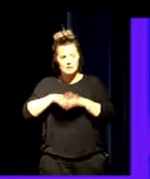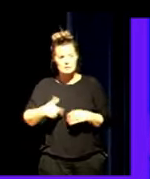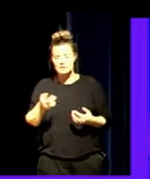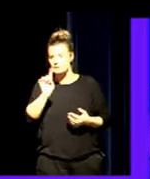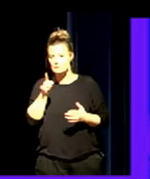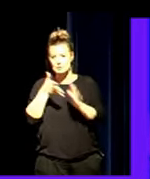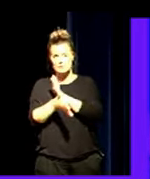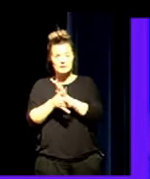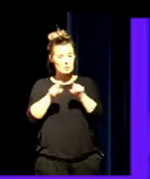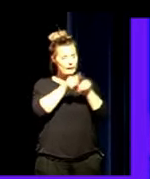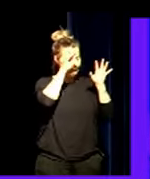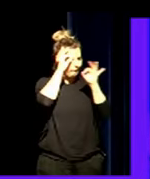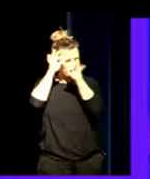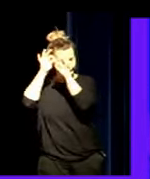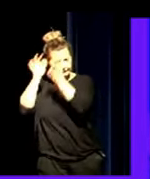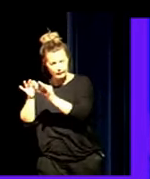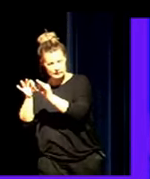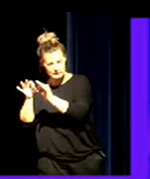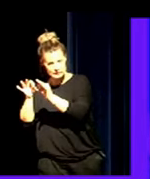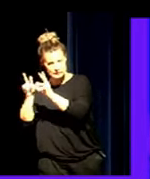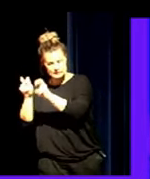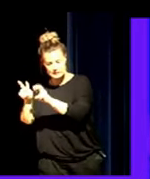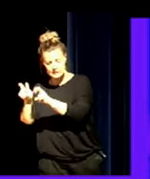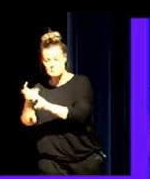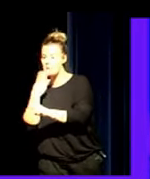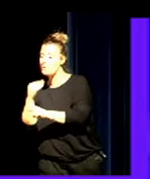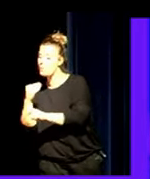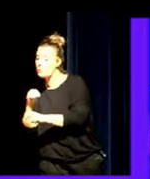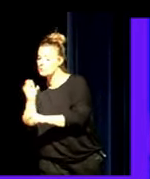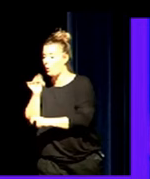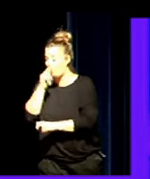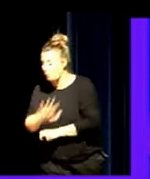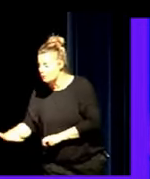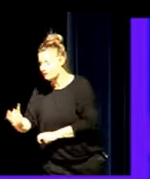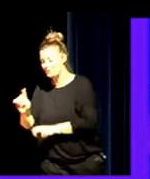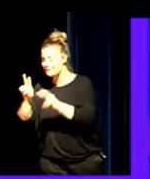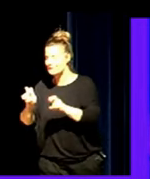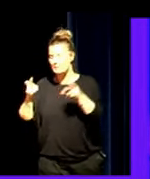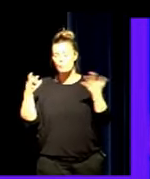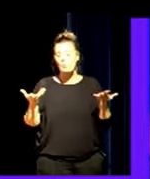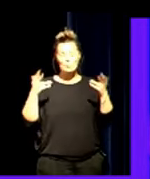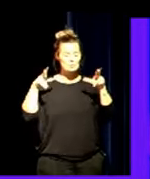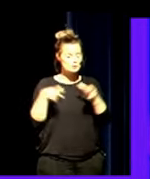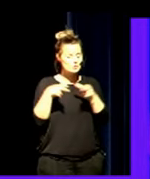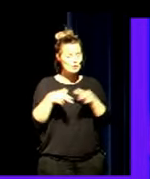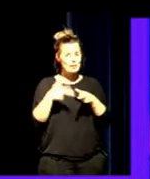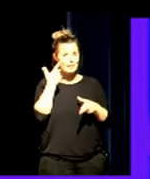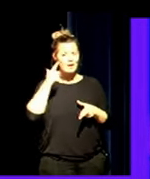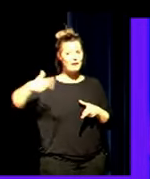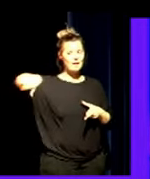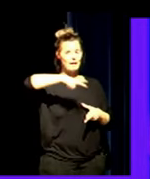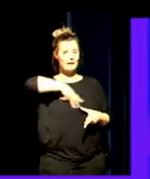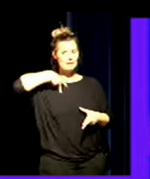behar enbeste fokua. Eneradetan edarketzik erregatzen, baizik eta gizarte mailan nore erabiltzen ari garen gure